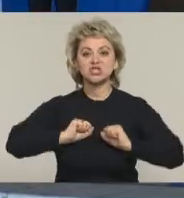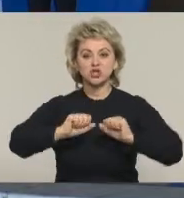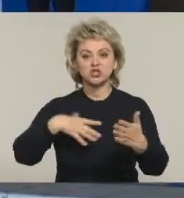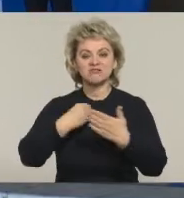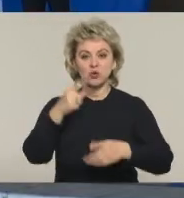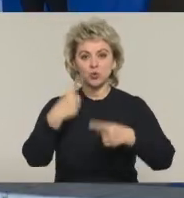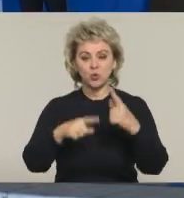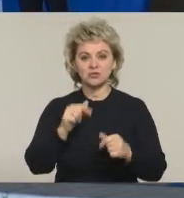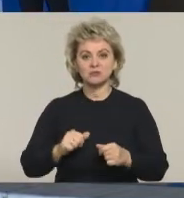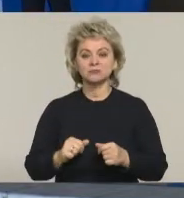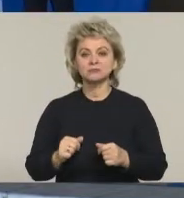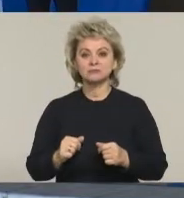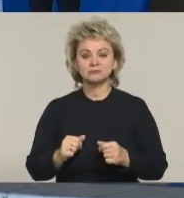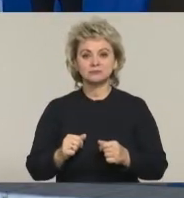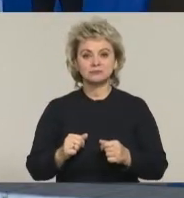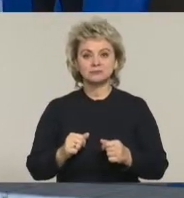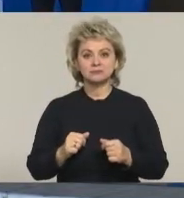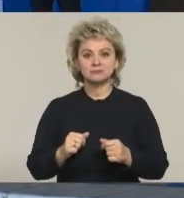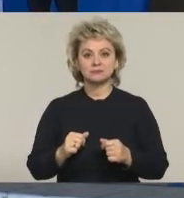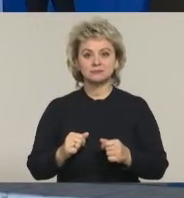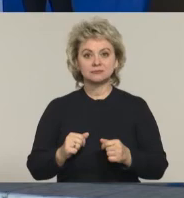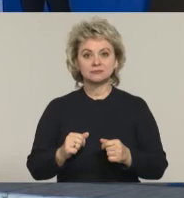родину. Я снова делаю.